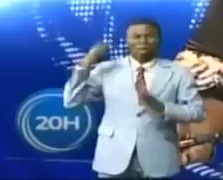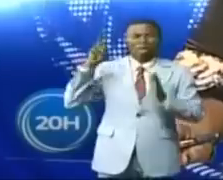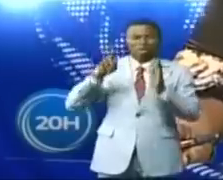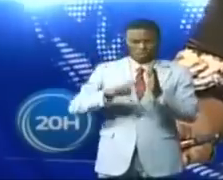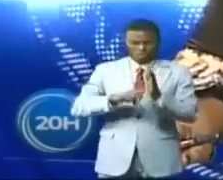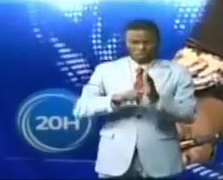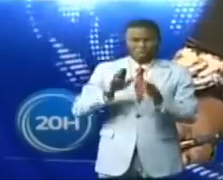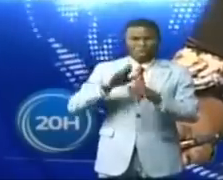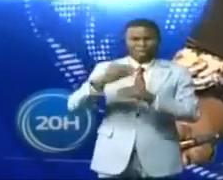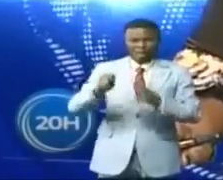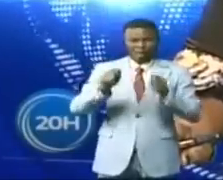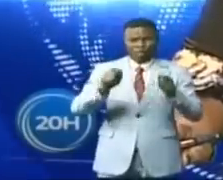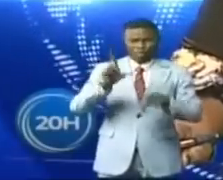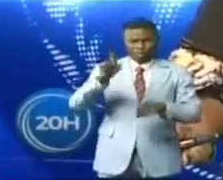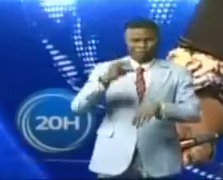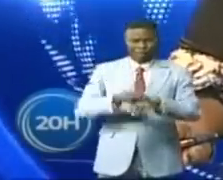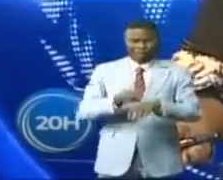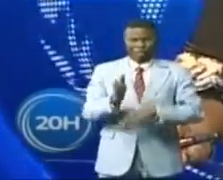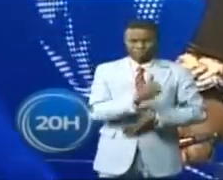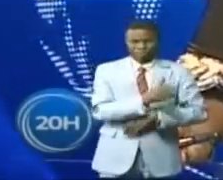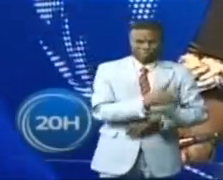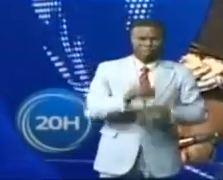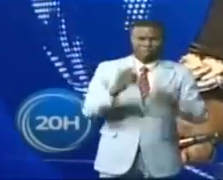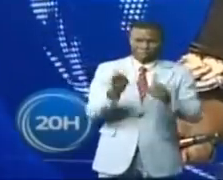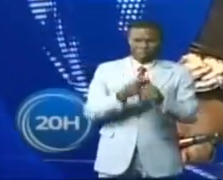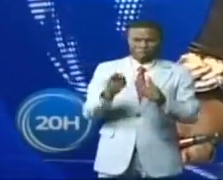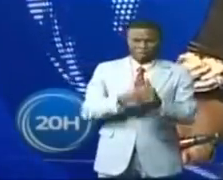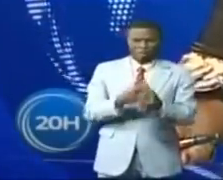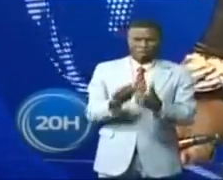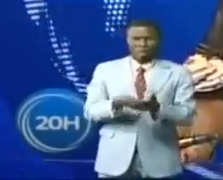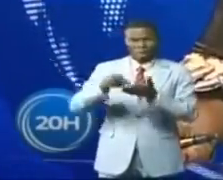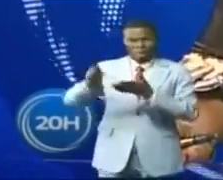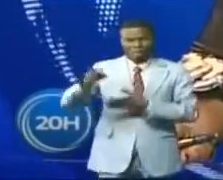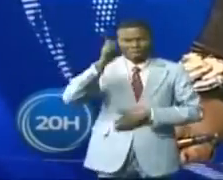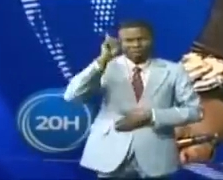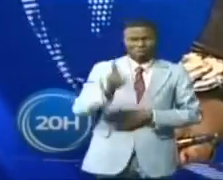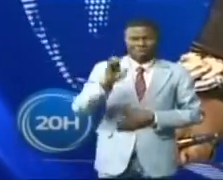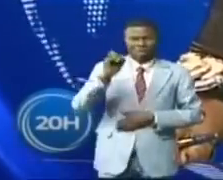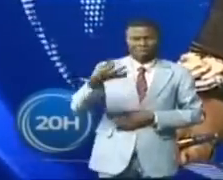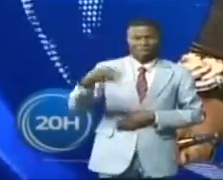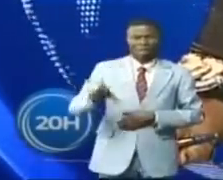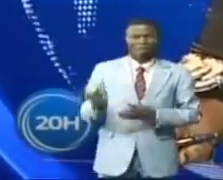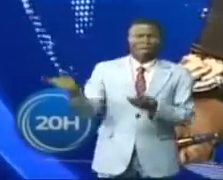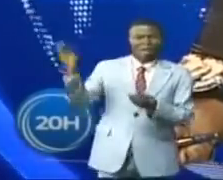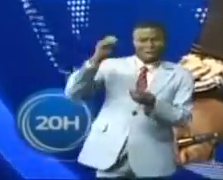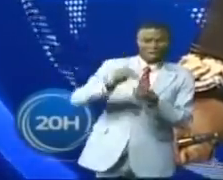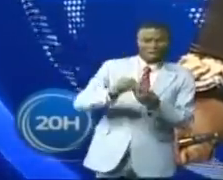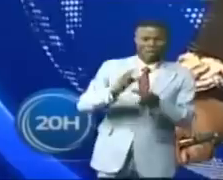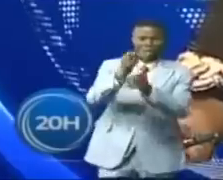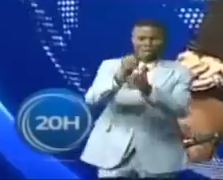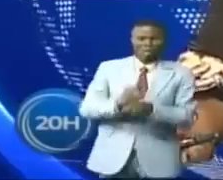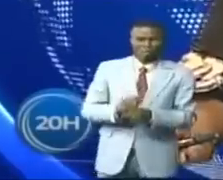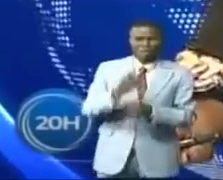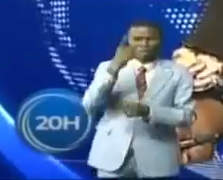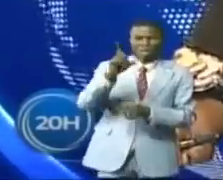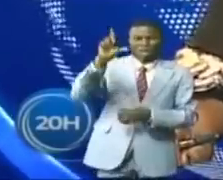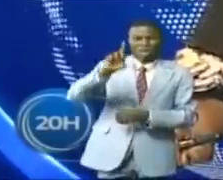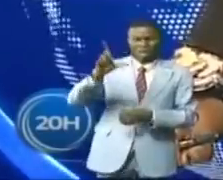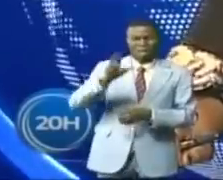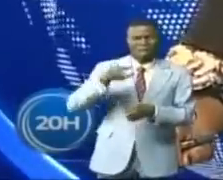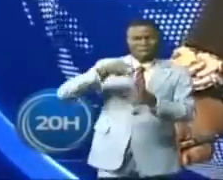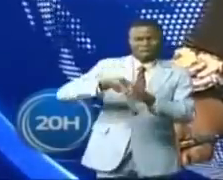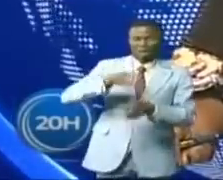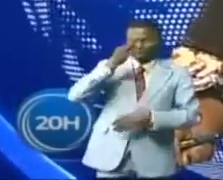Muyaya, juste après ce journal. Il faudra débourser 150 francs de plus pour obtenir un litre de carburant à la